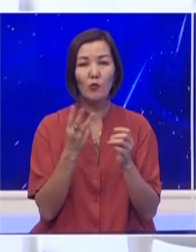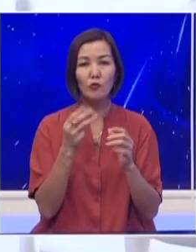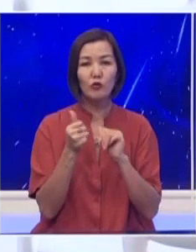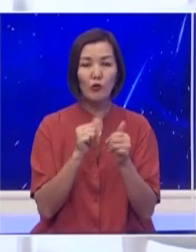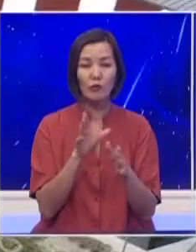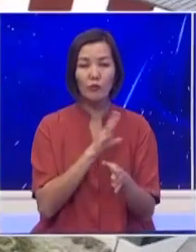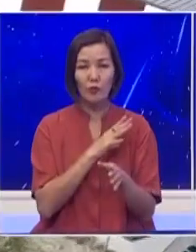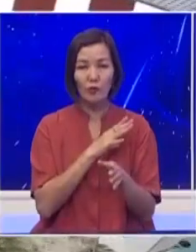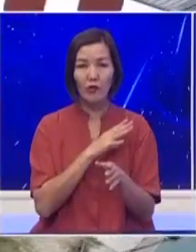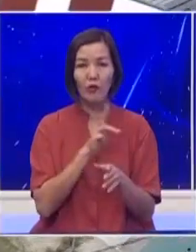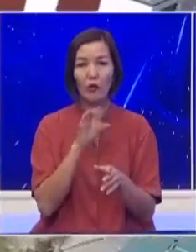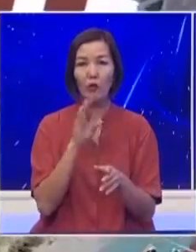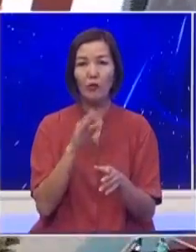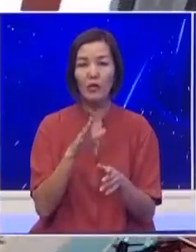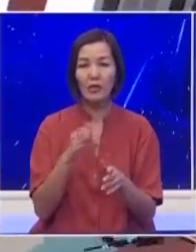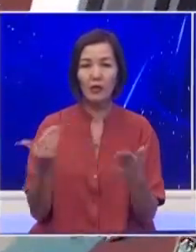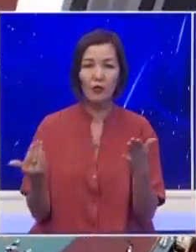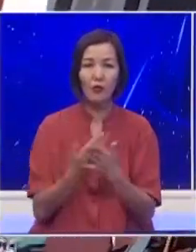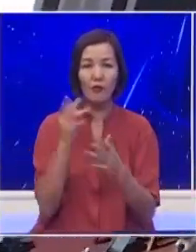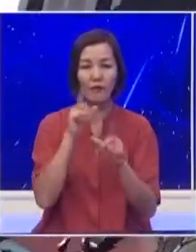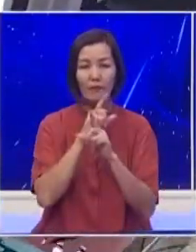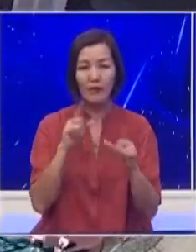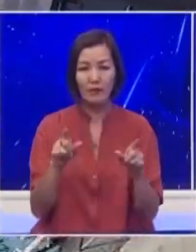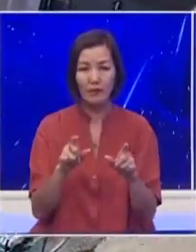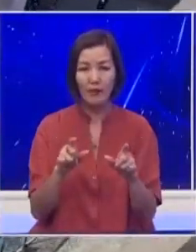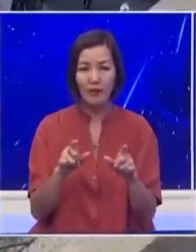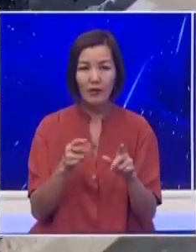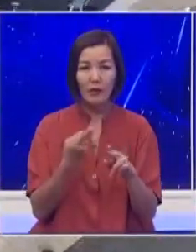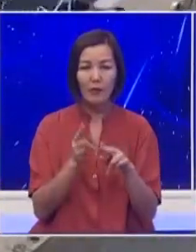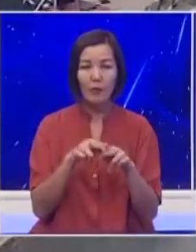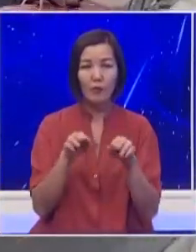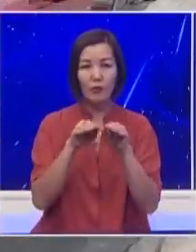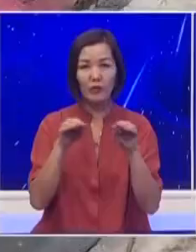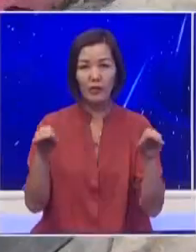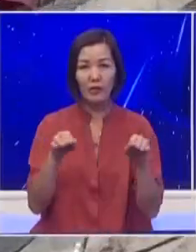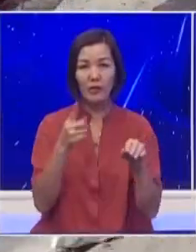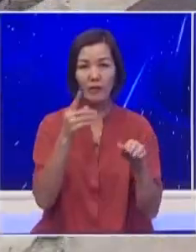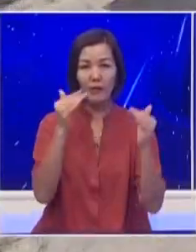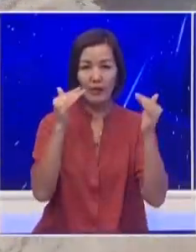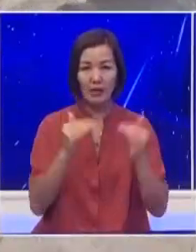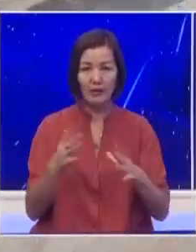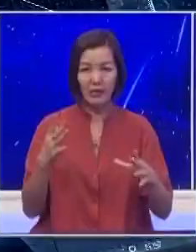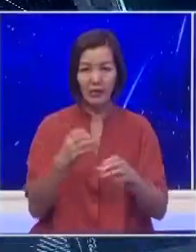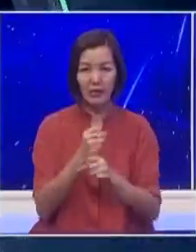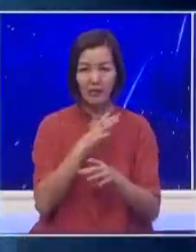ауысыммен оқиды. Көкдаладан бой көтерген бұл білім ордасы бұл көрсеткішті біреуге азайтып